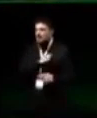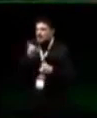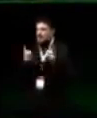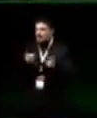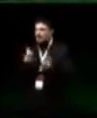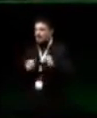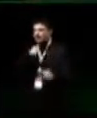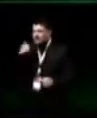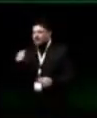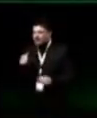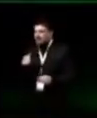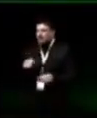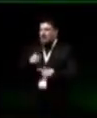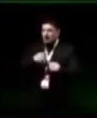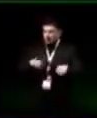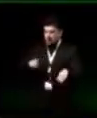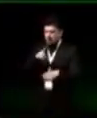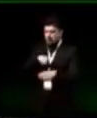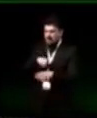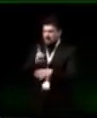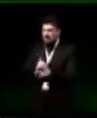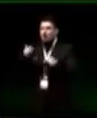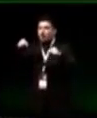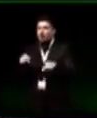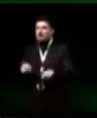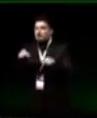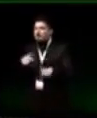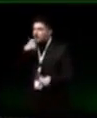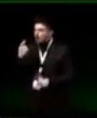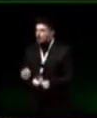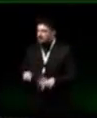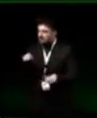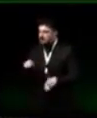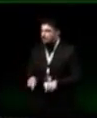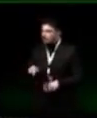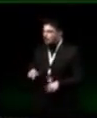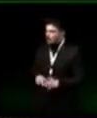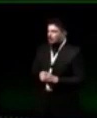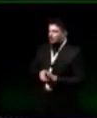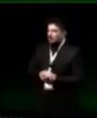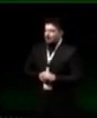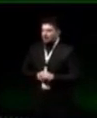noi, il PD, siamo qui per questo.